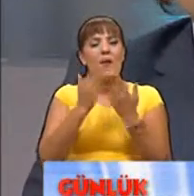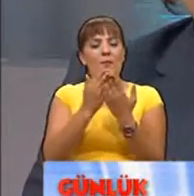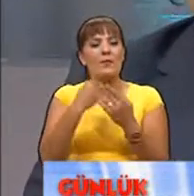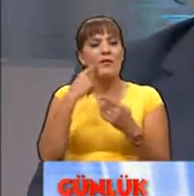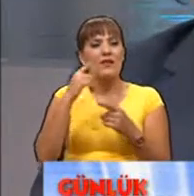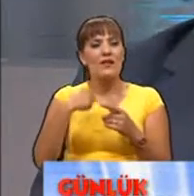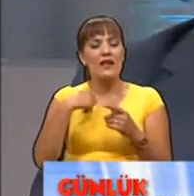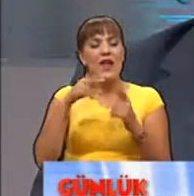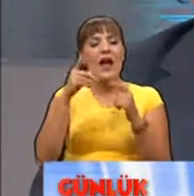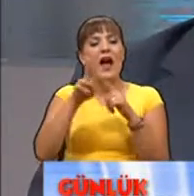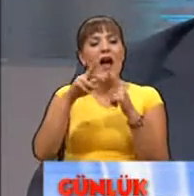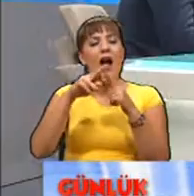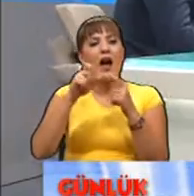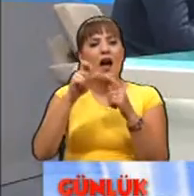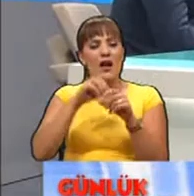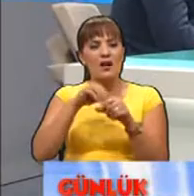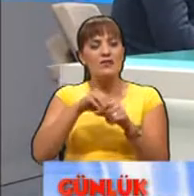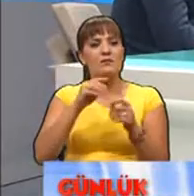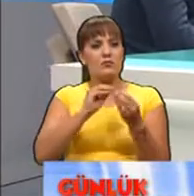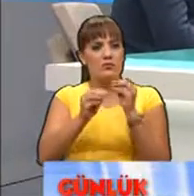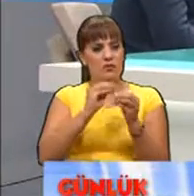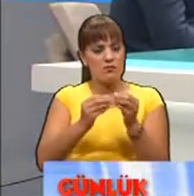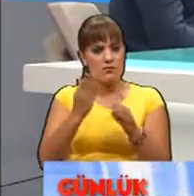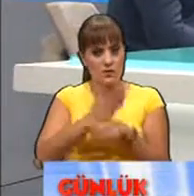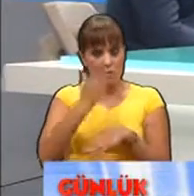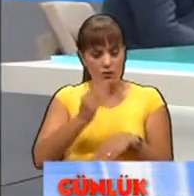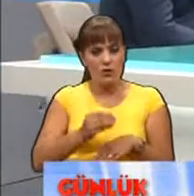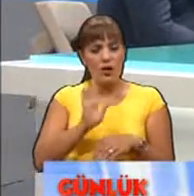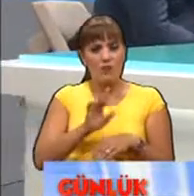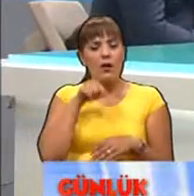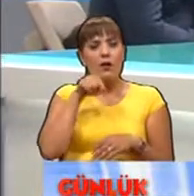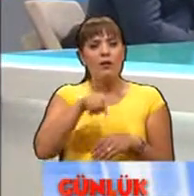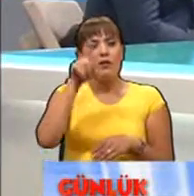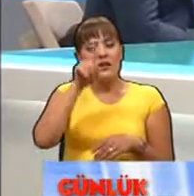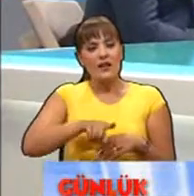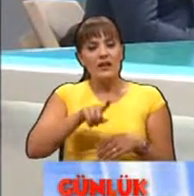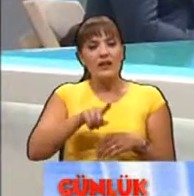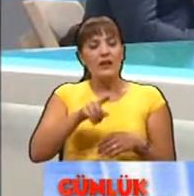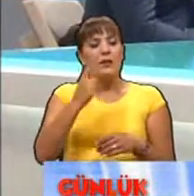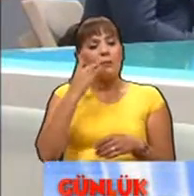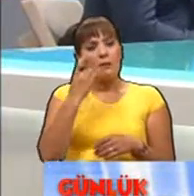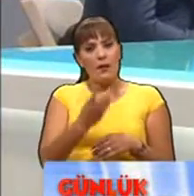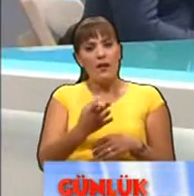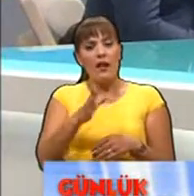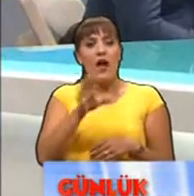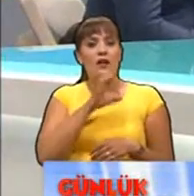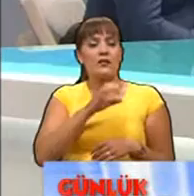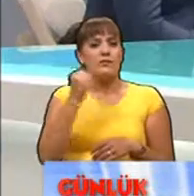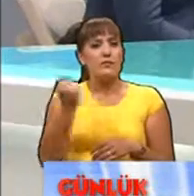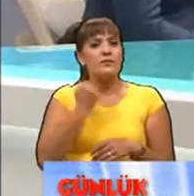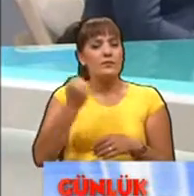kapanma problemleri, eklem sorunlarına, bu ileri boyutlarda eklem sorunlarına sebep oluyor. Ama tabii ki ilk semptomu, belirtisi